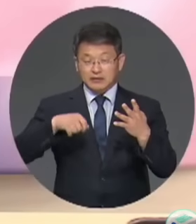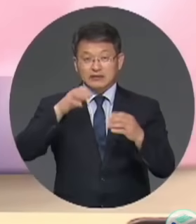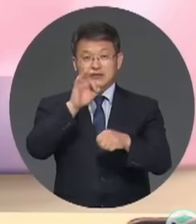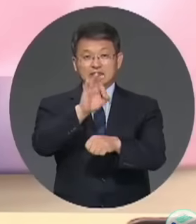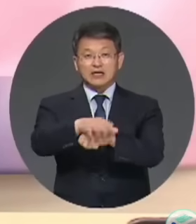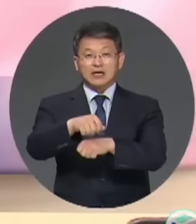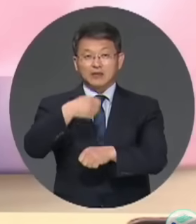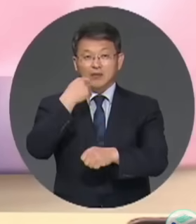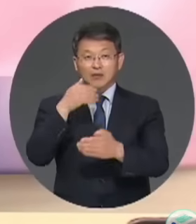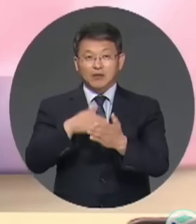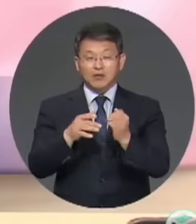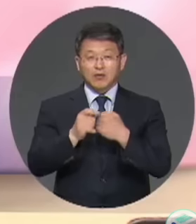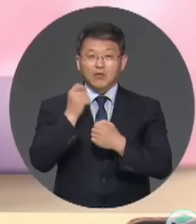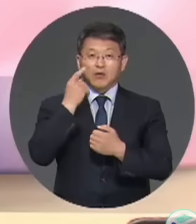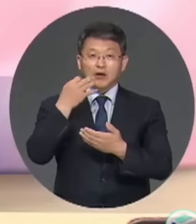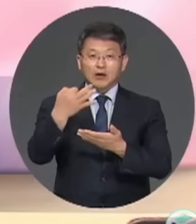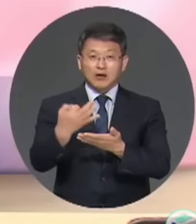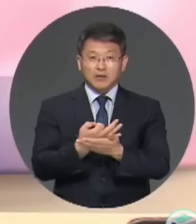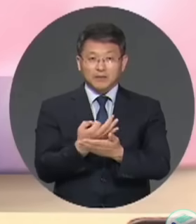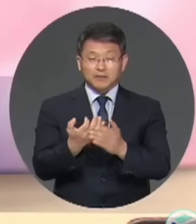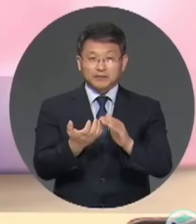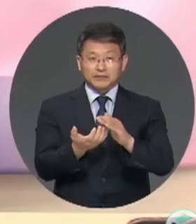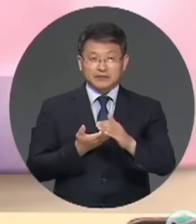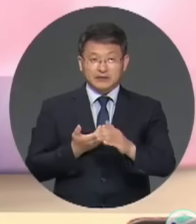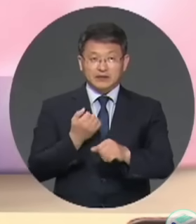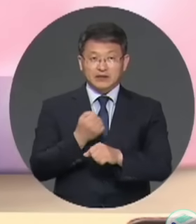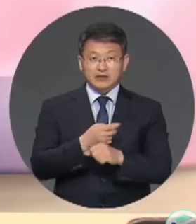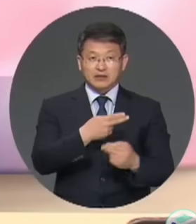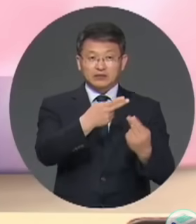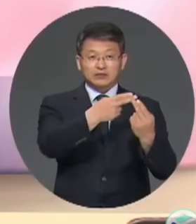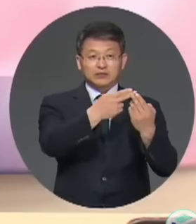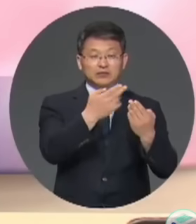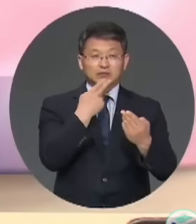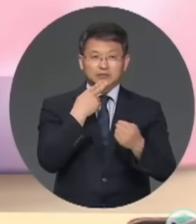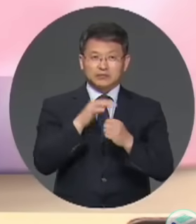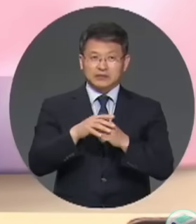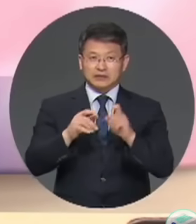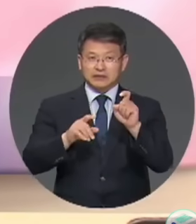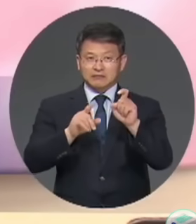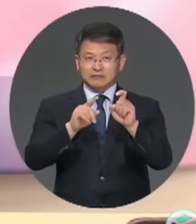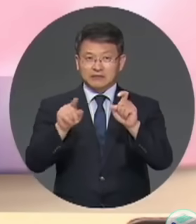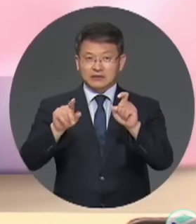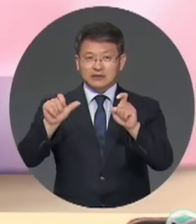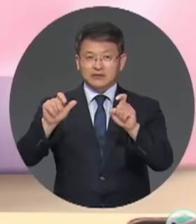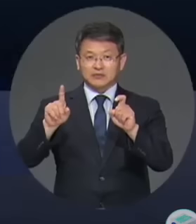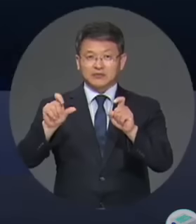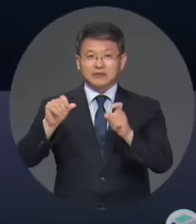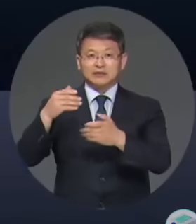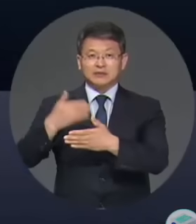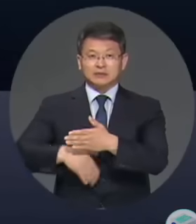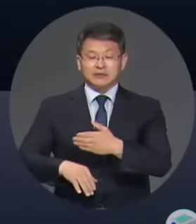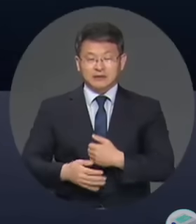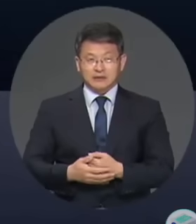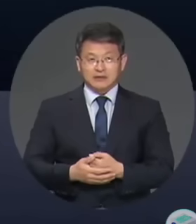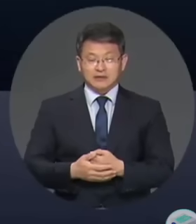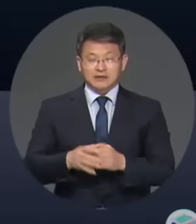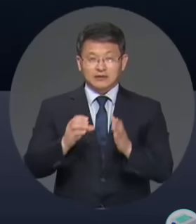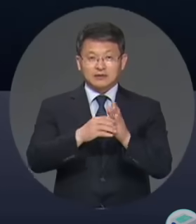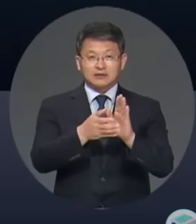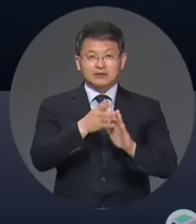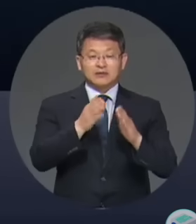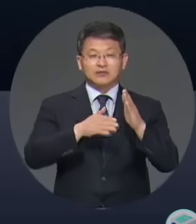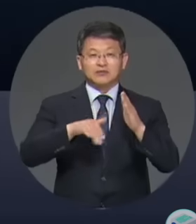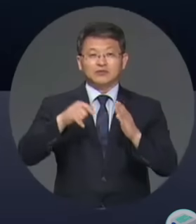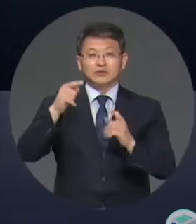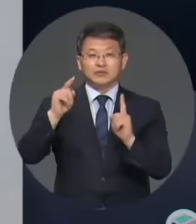나면 월급 들어오기 전에 통장에 이제 저축하는 거 없이 그냥 한 10만 원, 15만 원 이렇게 남더라고요. 거제시청